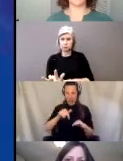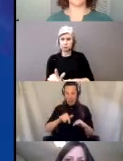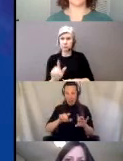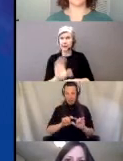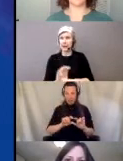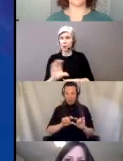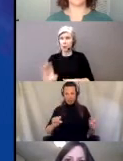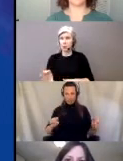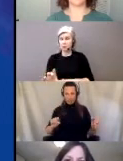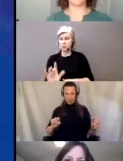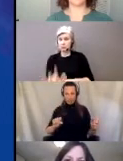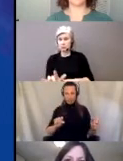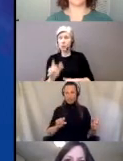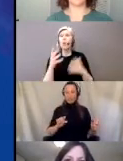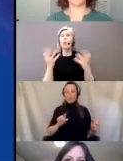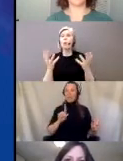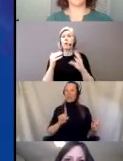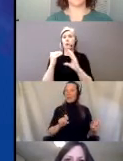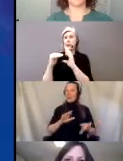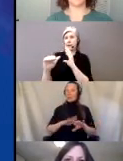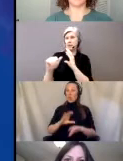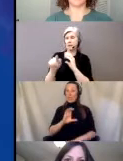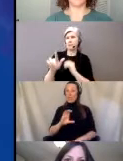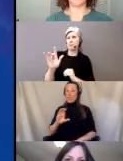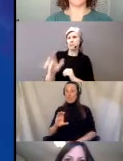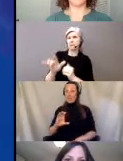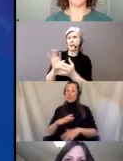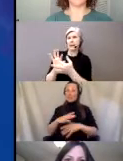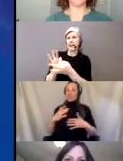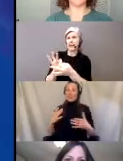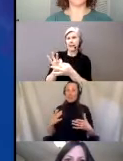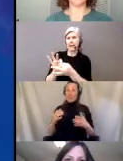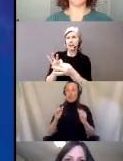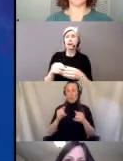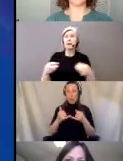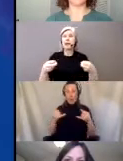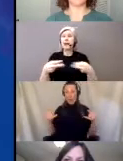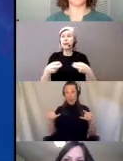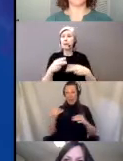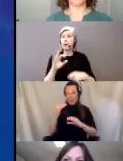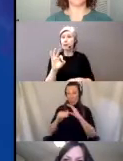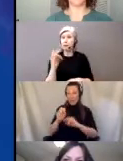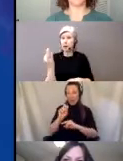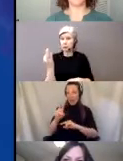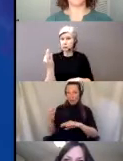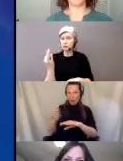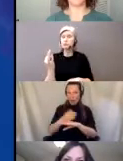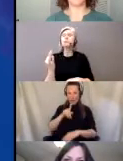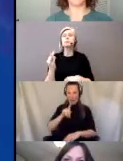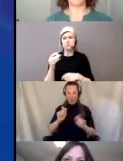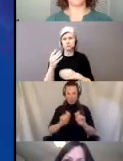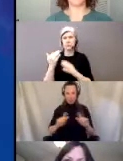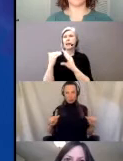votre écran ou en utilisant le lien que vous avez dans votre courriel. Vous avez aussi